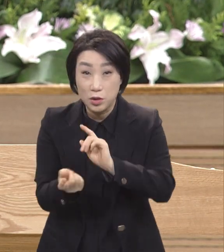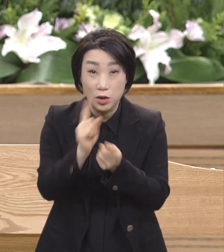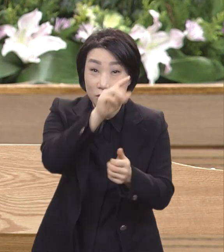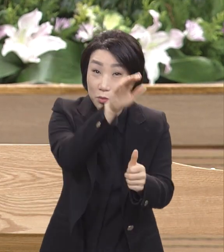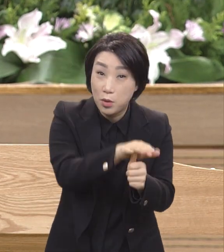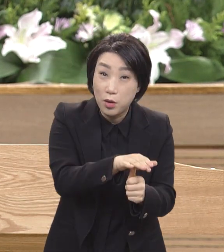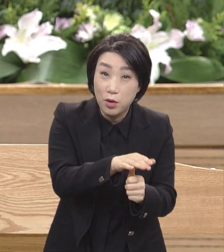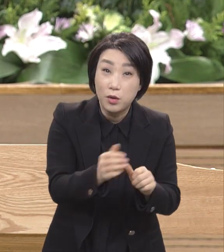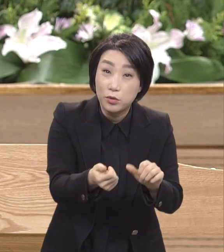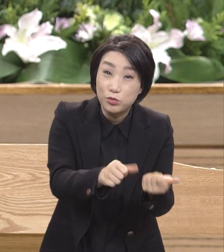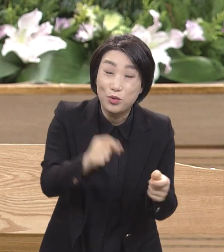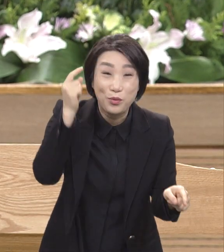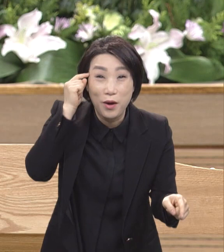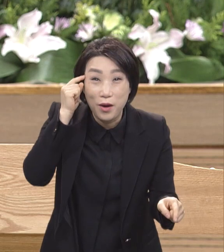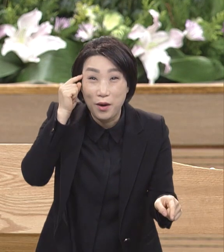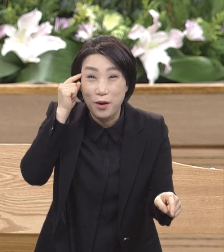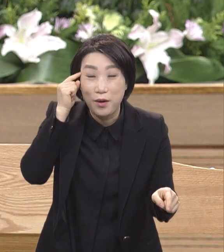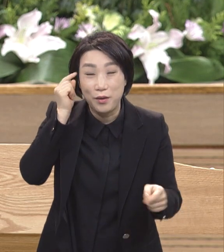짊어지고 죽어야 돼?